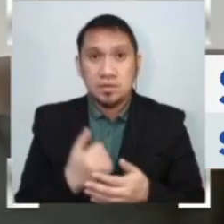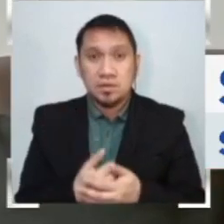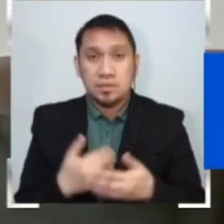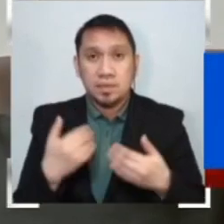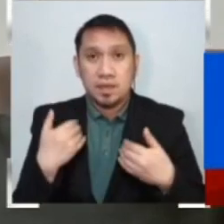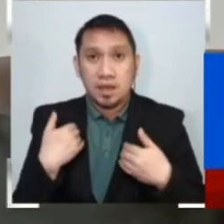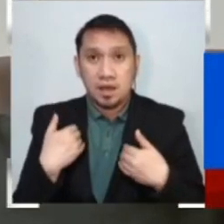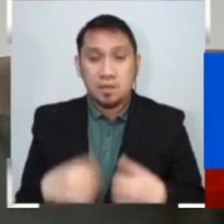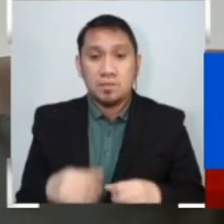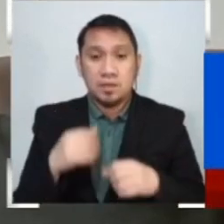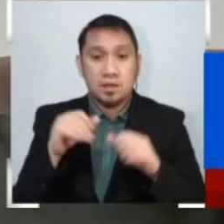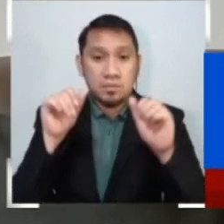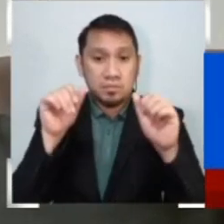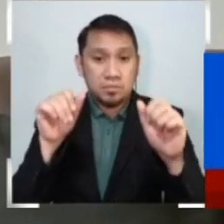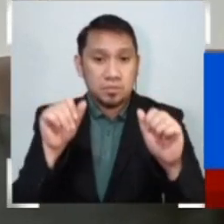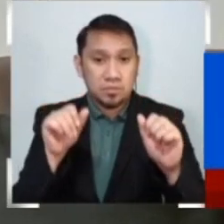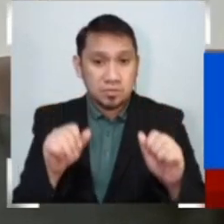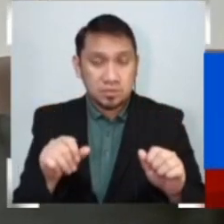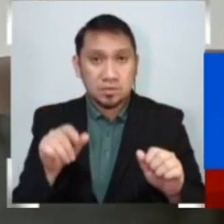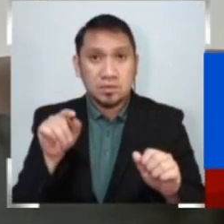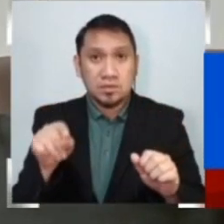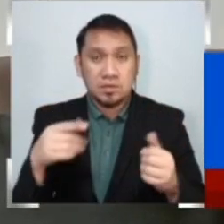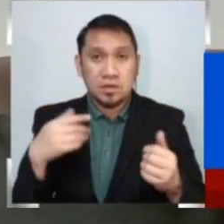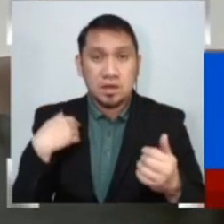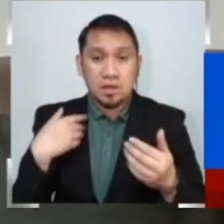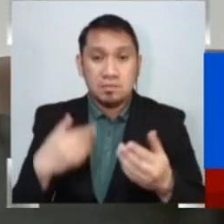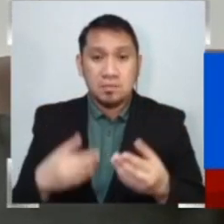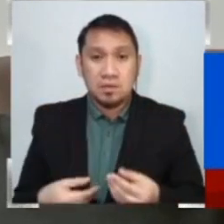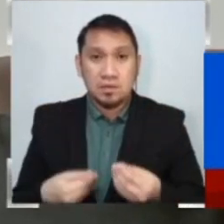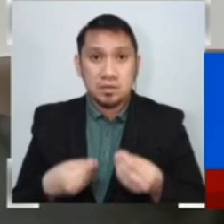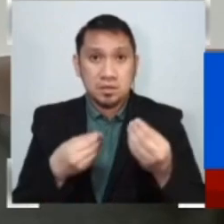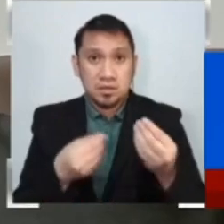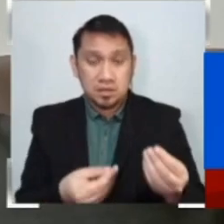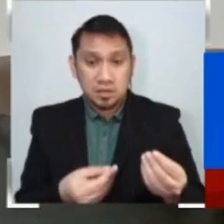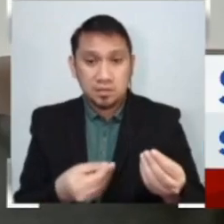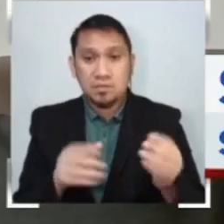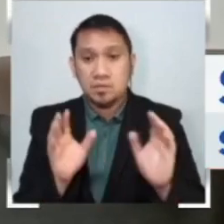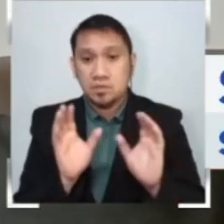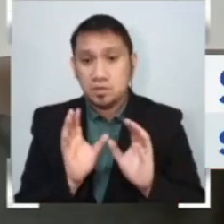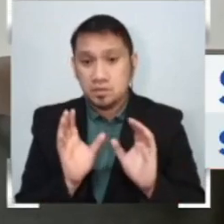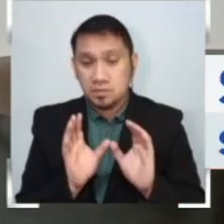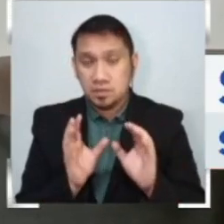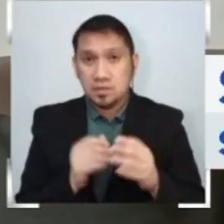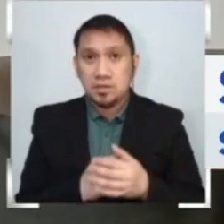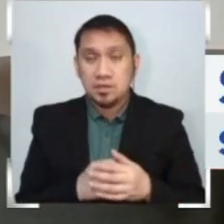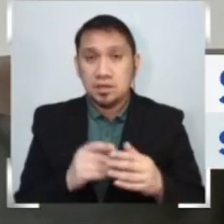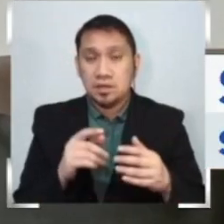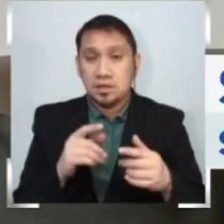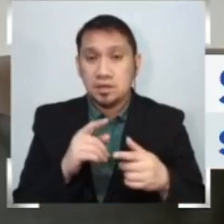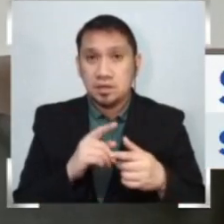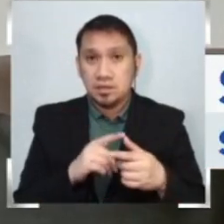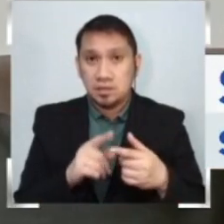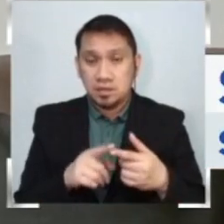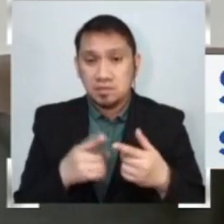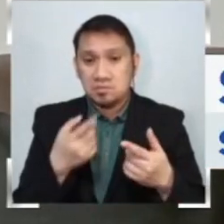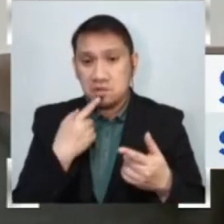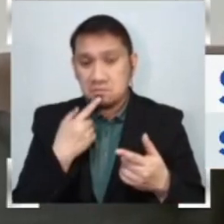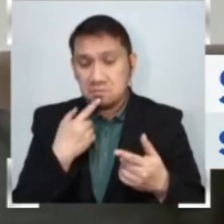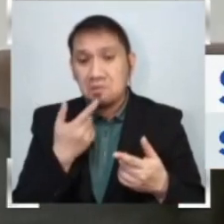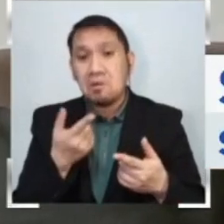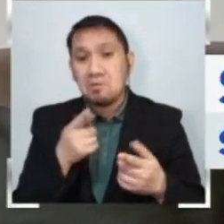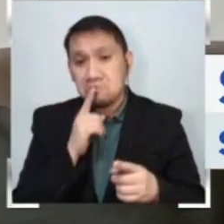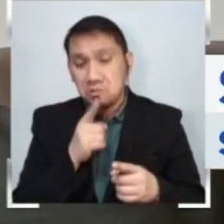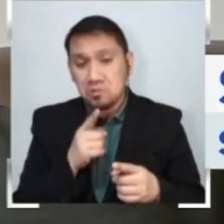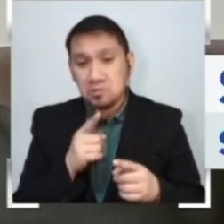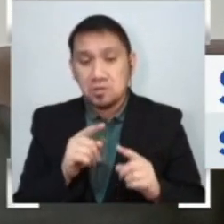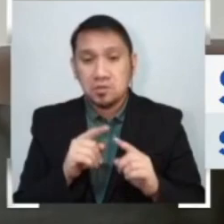tapos mayroong konting seremonyas, iaabot yung certificates, pagkatapos confirmant na raw yun. Nag-verify din ng NBI from